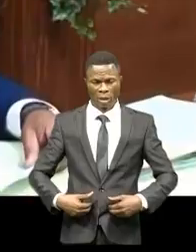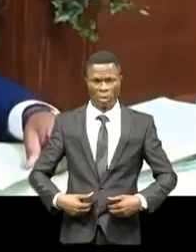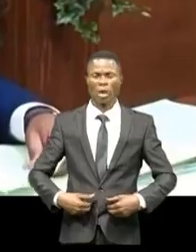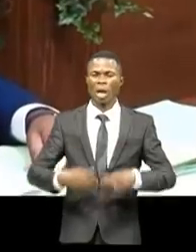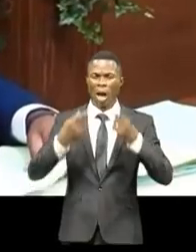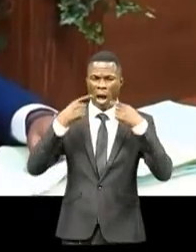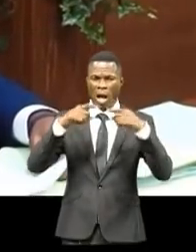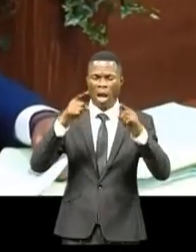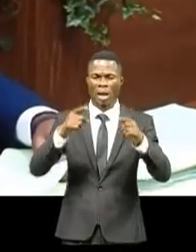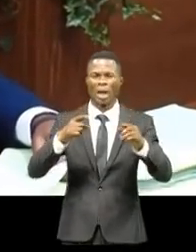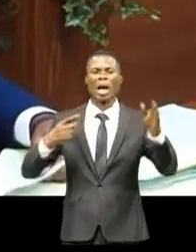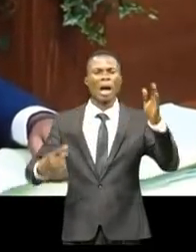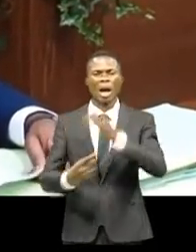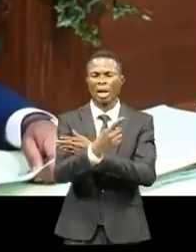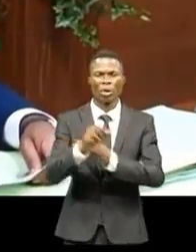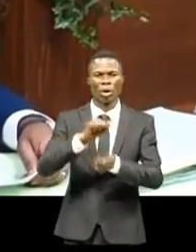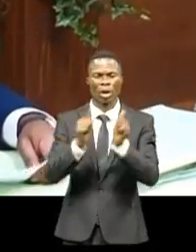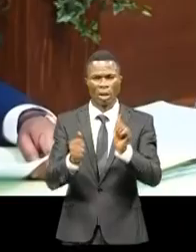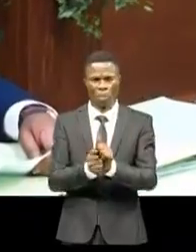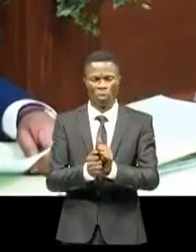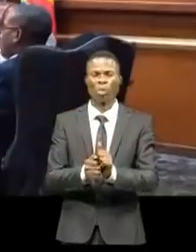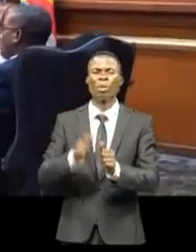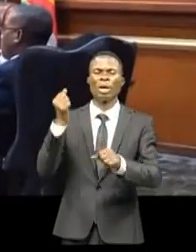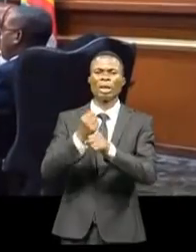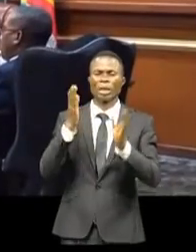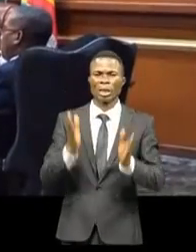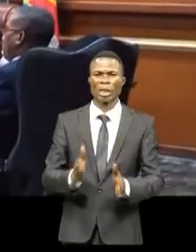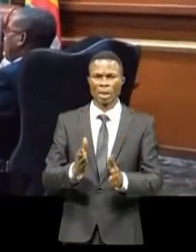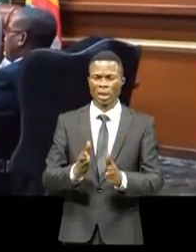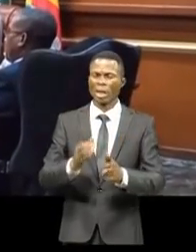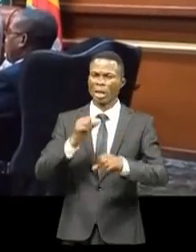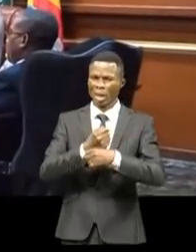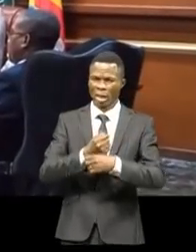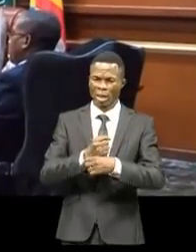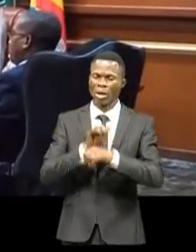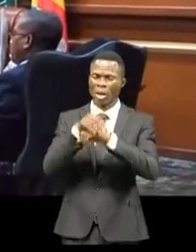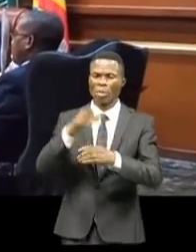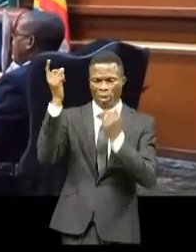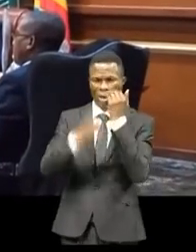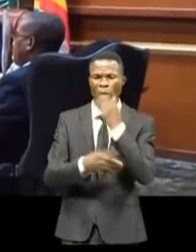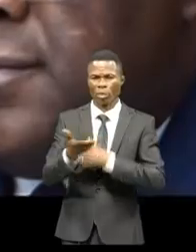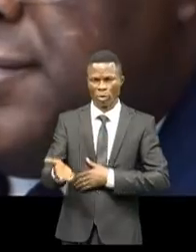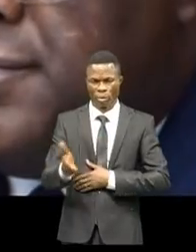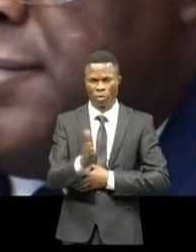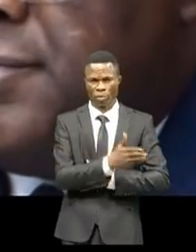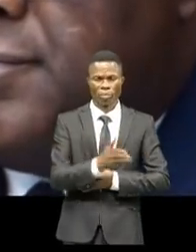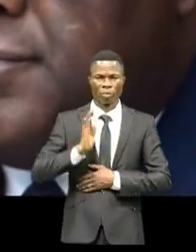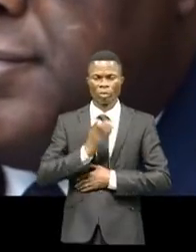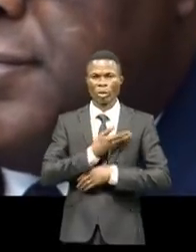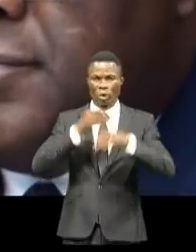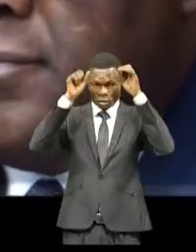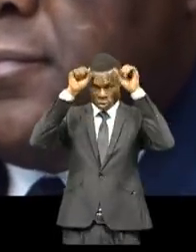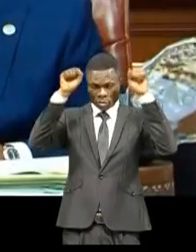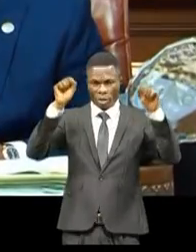publiquement dénoncer les faits commis par ses agents et promis de se constituer partie civile. Enfin, le président de